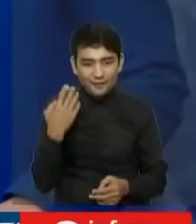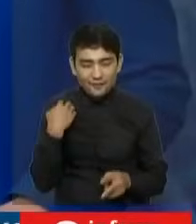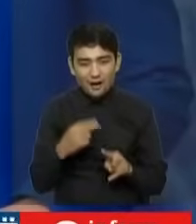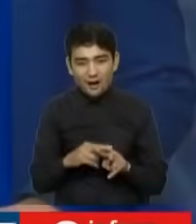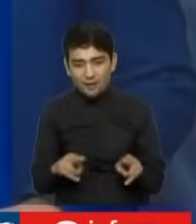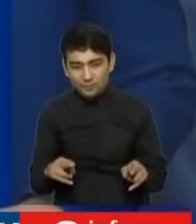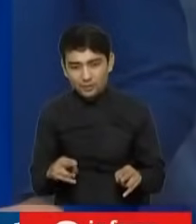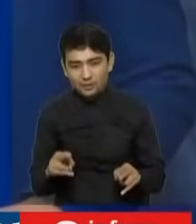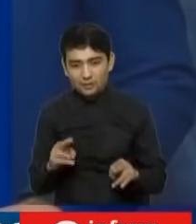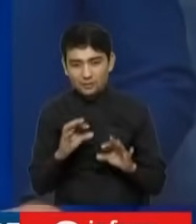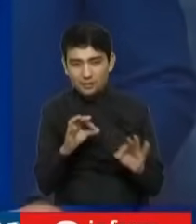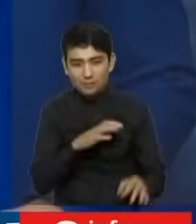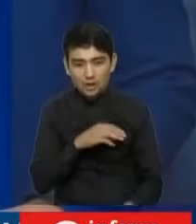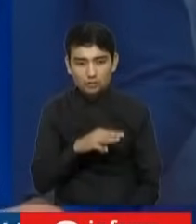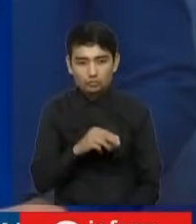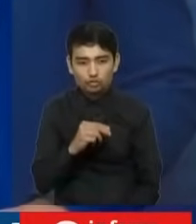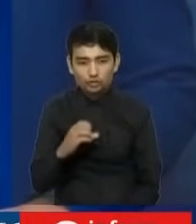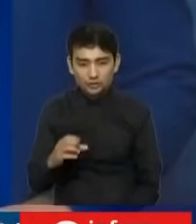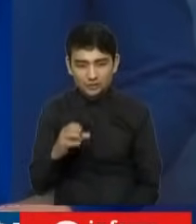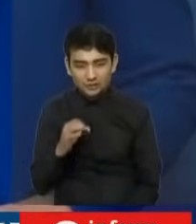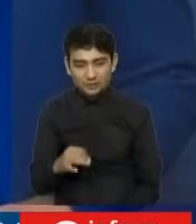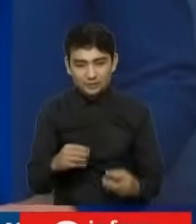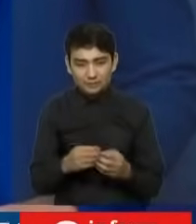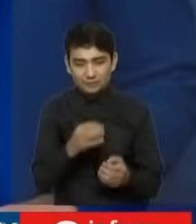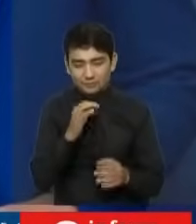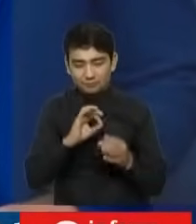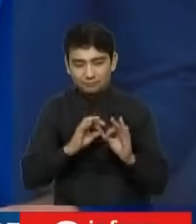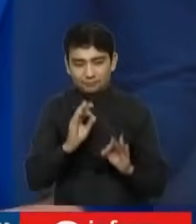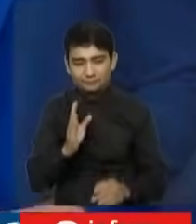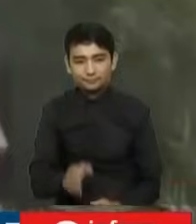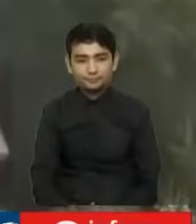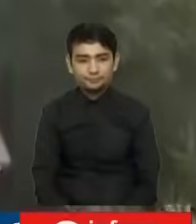инициативу озвучивали в МЧС. Анвар Амангельдинов расскажет подробнее.